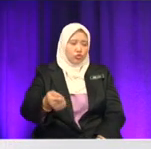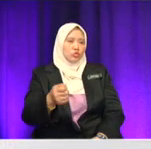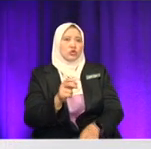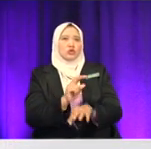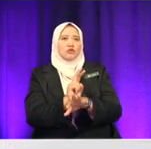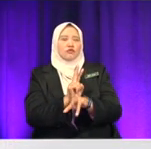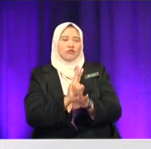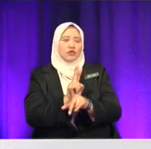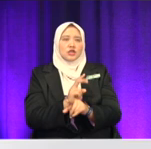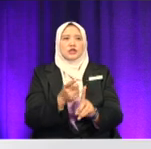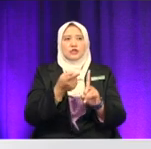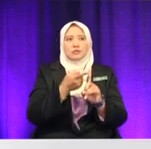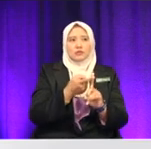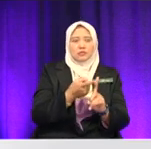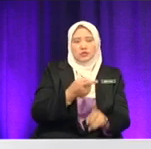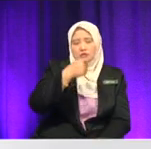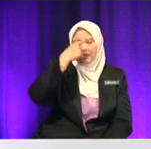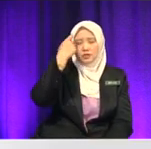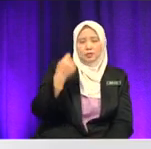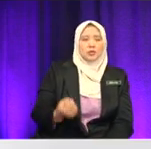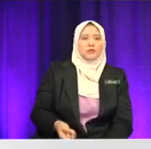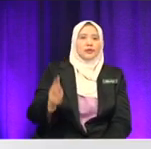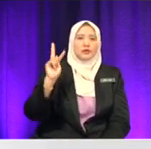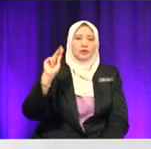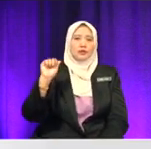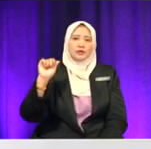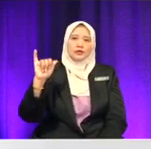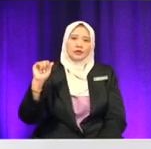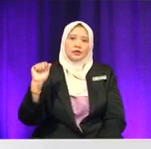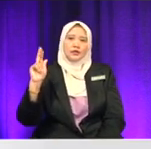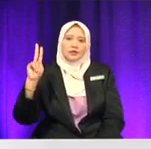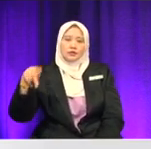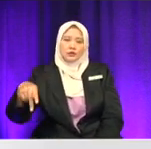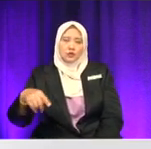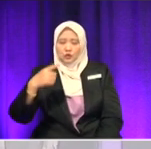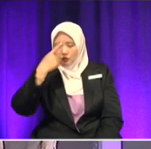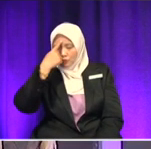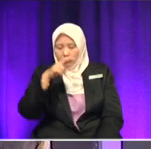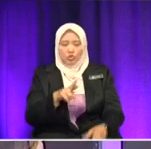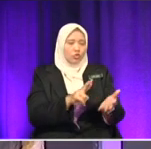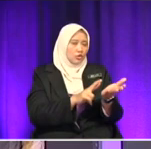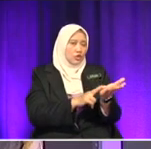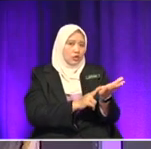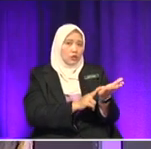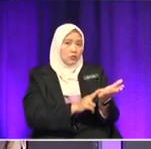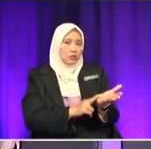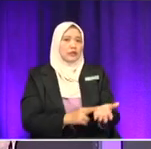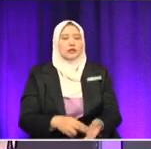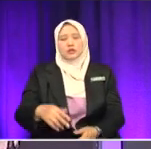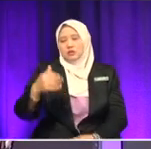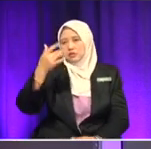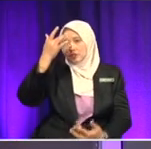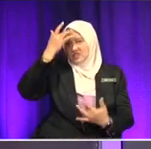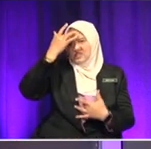cikgu. Ya, betul. Okay. Jadi nampak tak di situ untuk merawat penyakit yang berbeza, kita mesti kenal pasti dahulu adakah penyakit